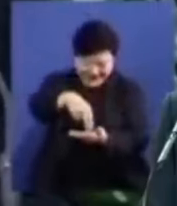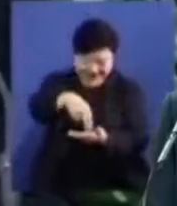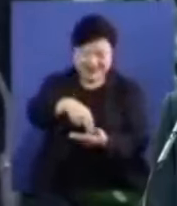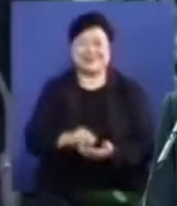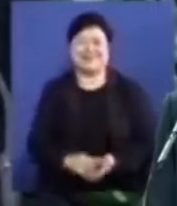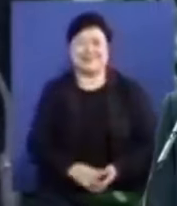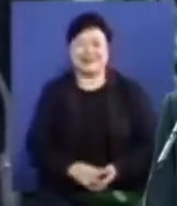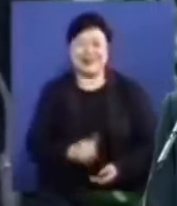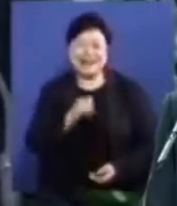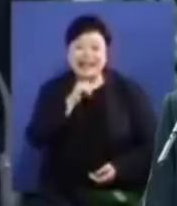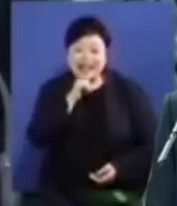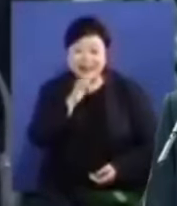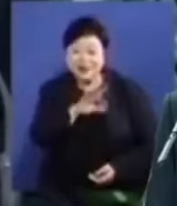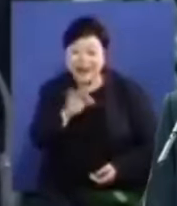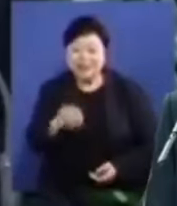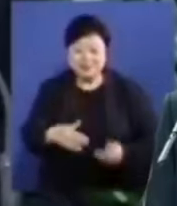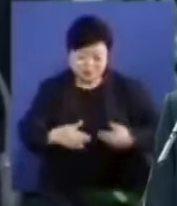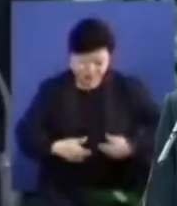있어요.